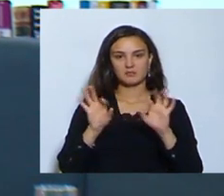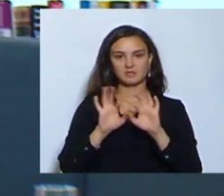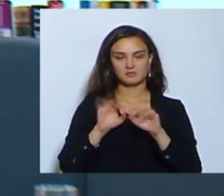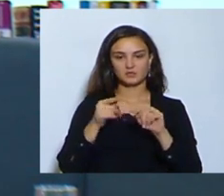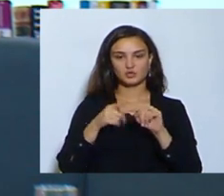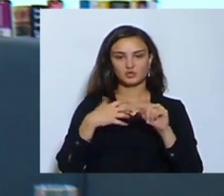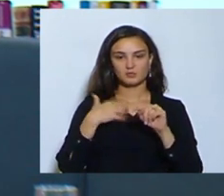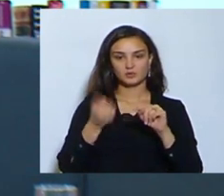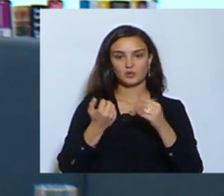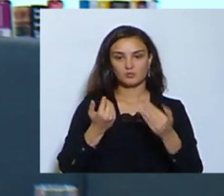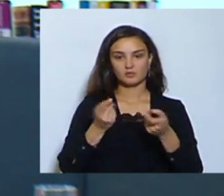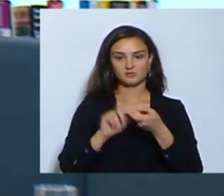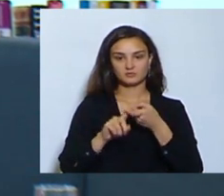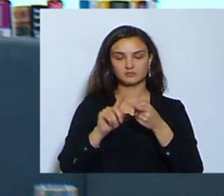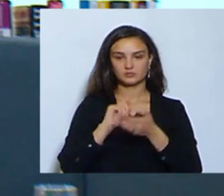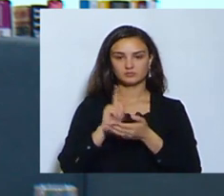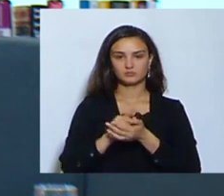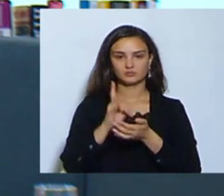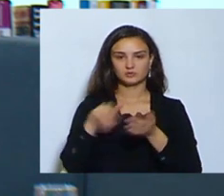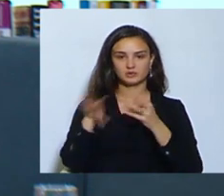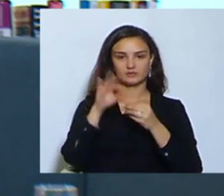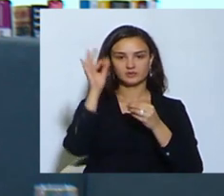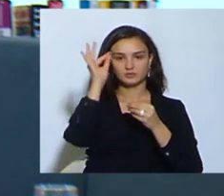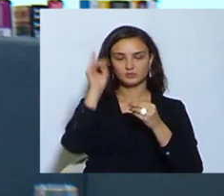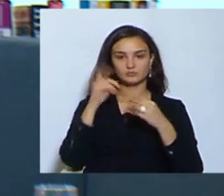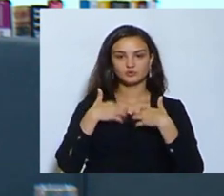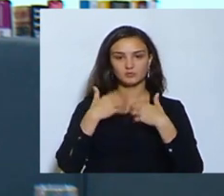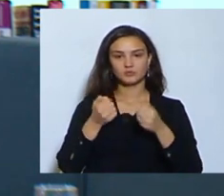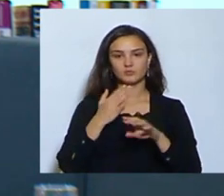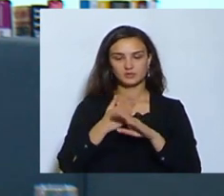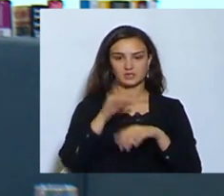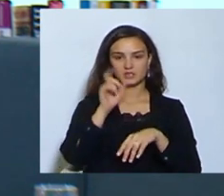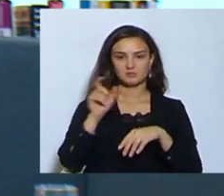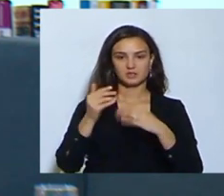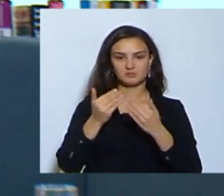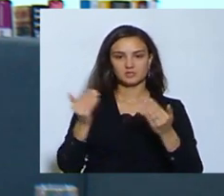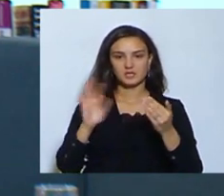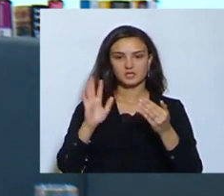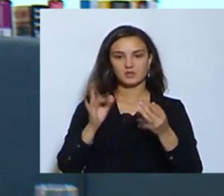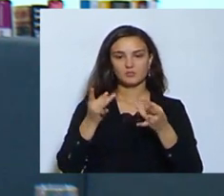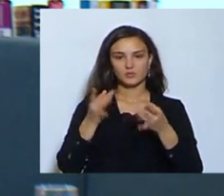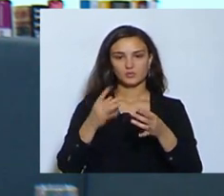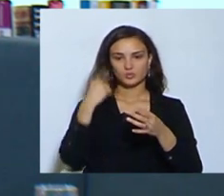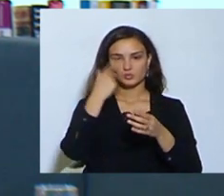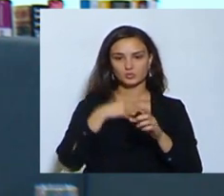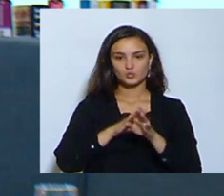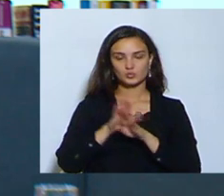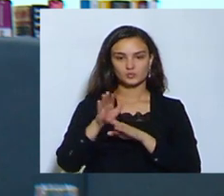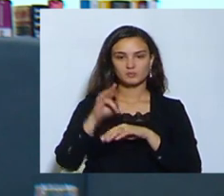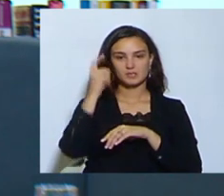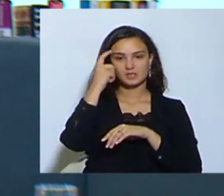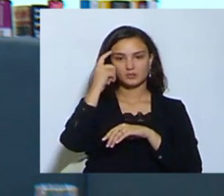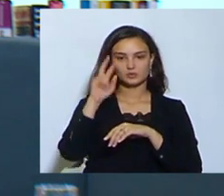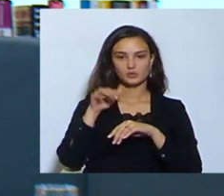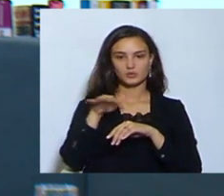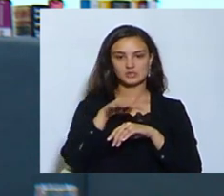რომელიც ჯანმრთელობას აქვს, აუცილებლად უნდა გავიხსენოთ, რომ ჯანმრთელობა არის ადამიანების არამხოლოდ სრული ფიზიკური, არამედ მენტალური